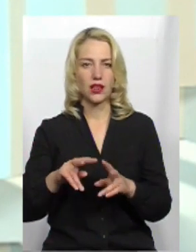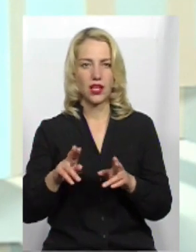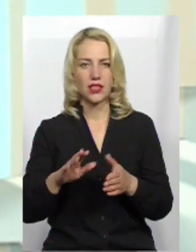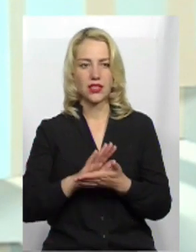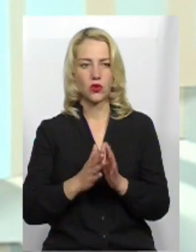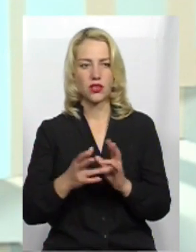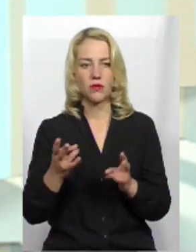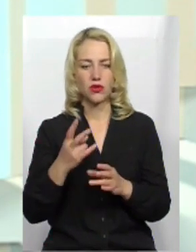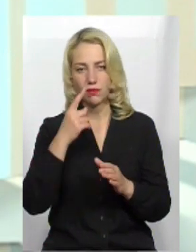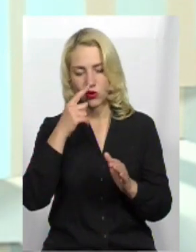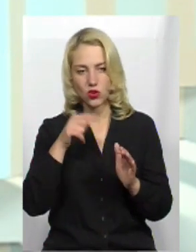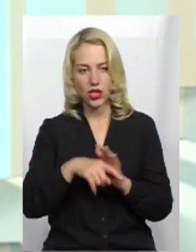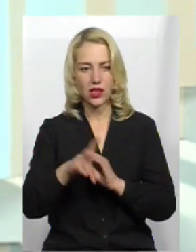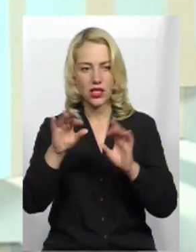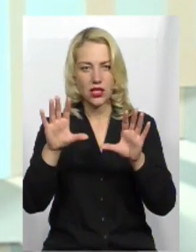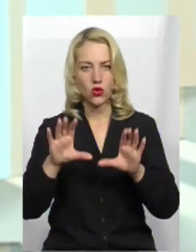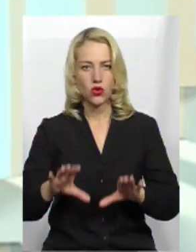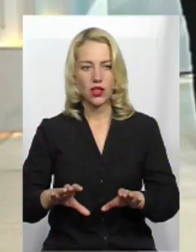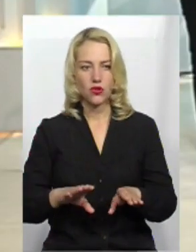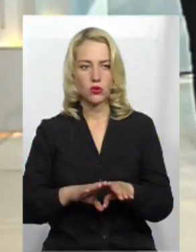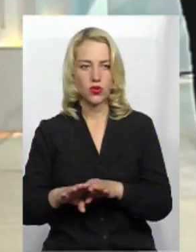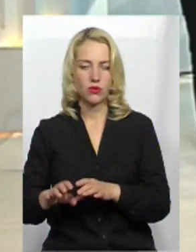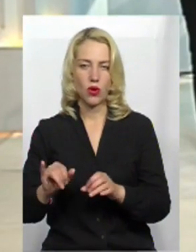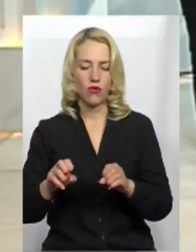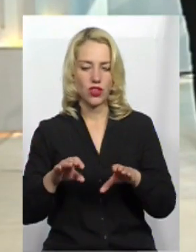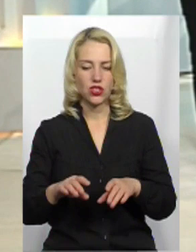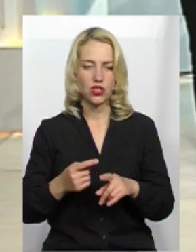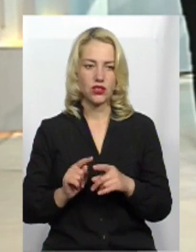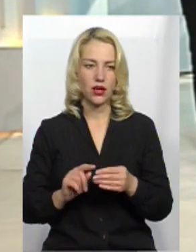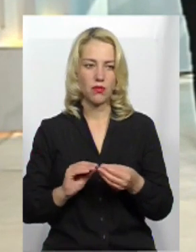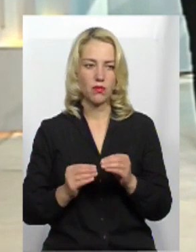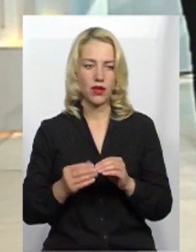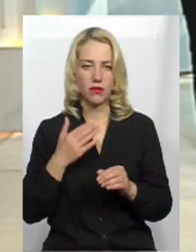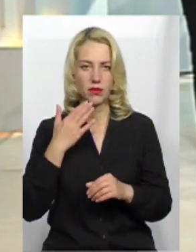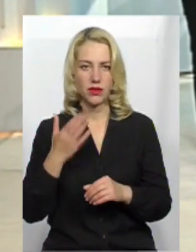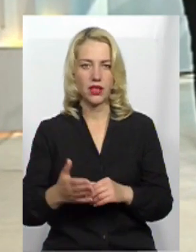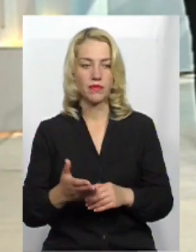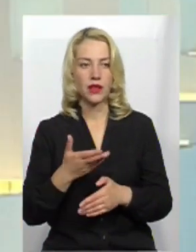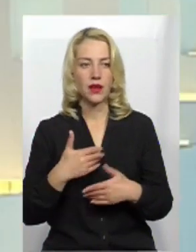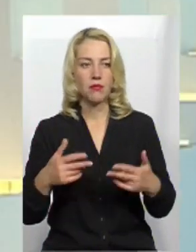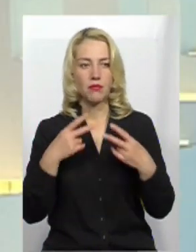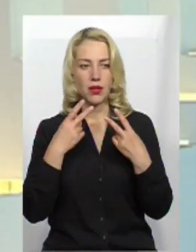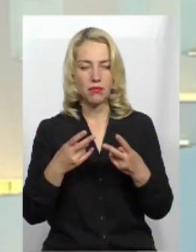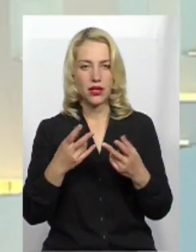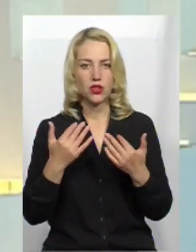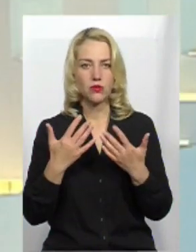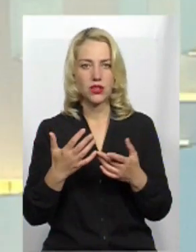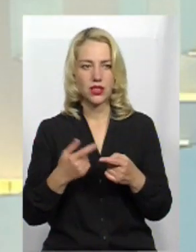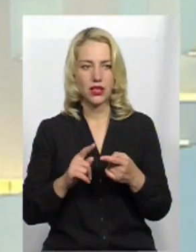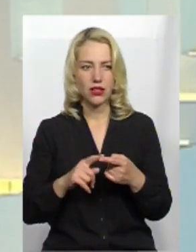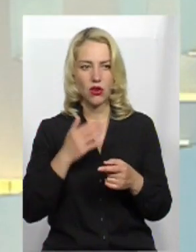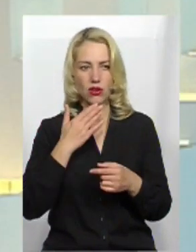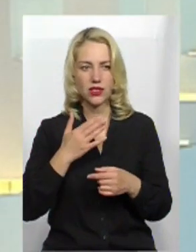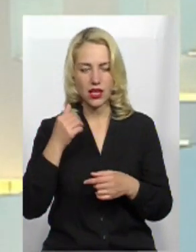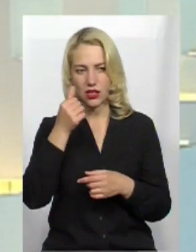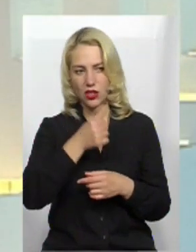необхідне втручання і на законодавчому рівні у вирішення цієї проблеми? Ну, ми бачимо, за останні